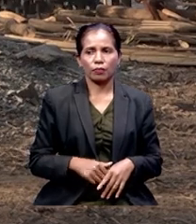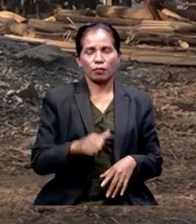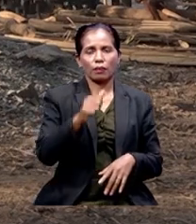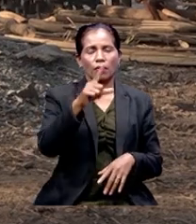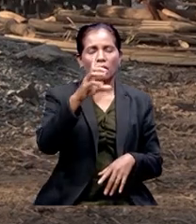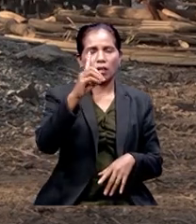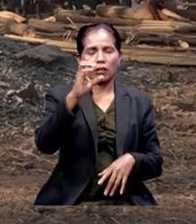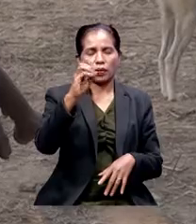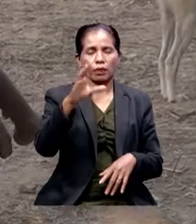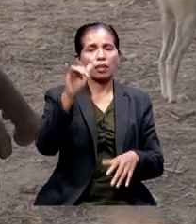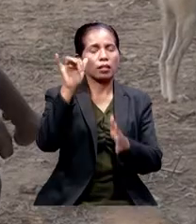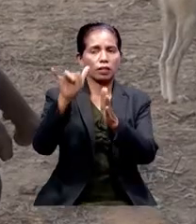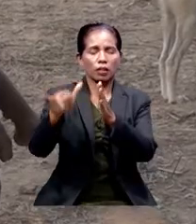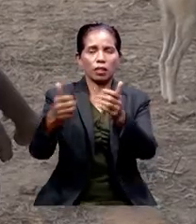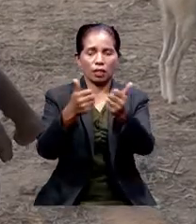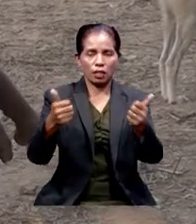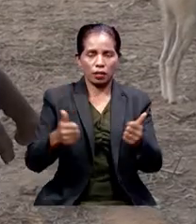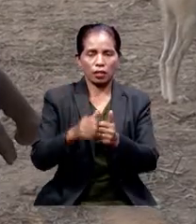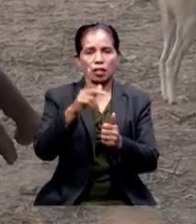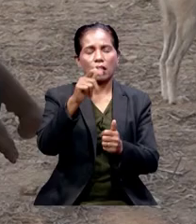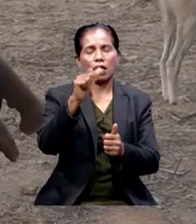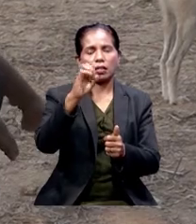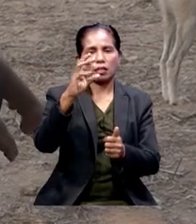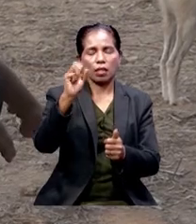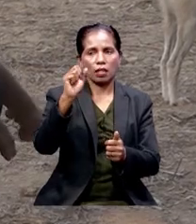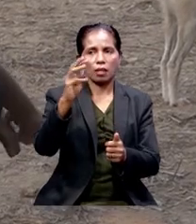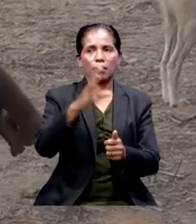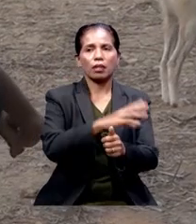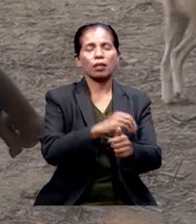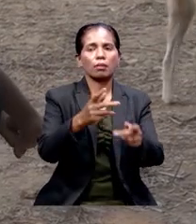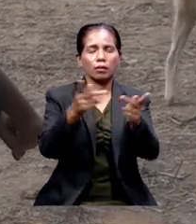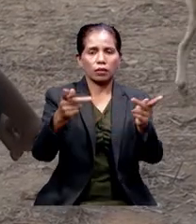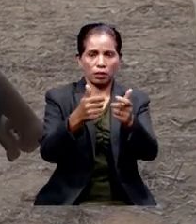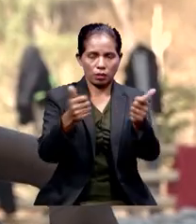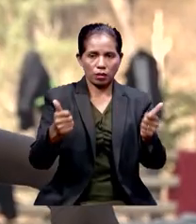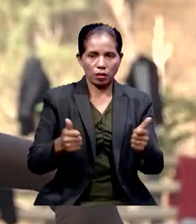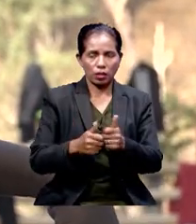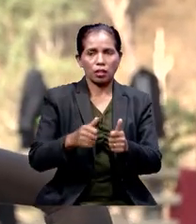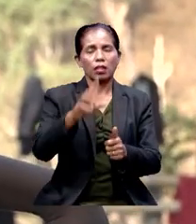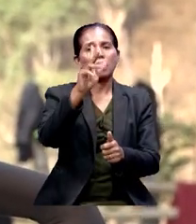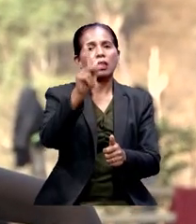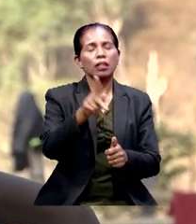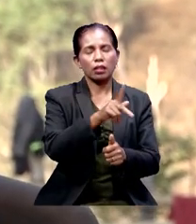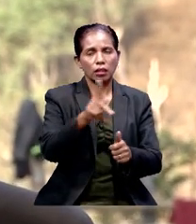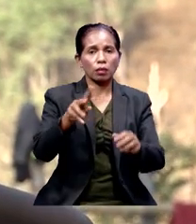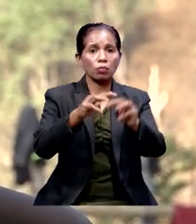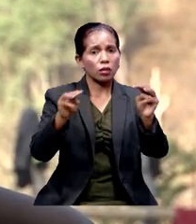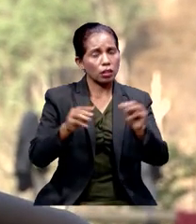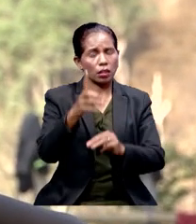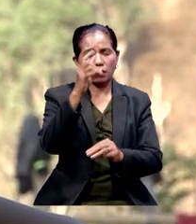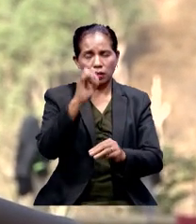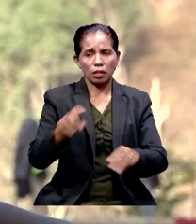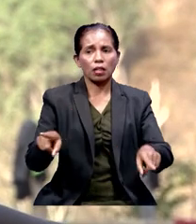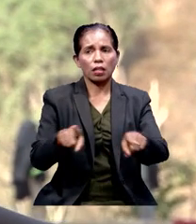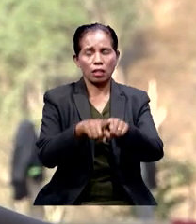Jesus Souza, ele é aldeia Caixabe, suco Camia, posto administrativo Cristo Rei, município dele, hanesan